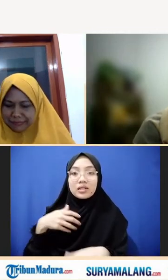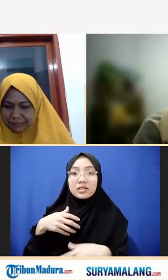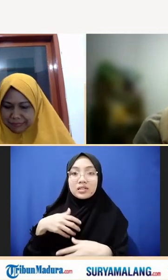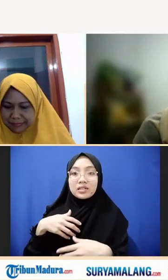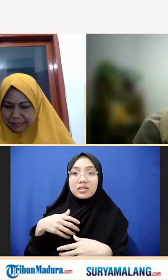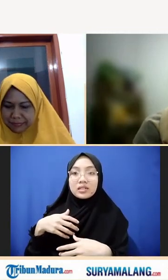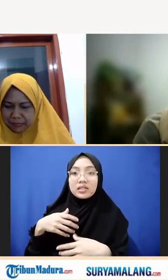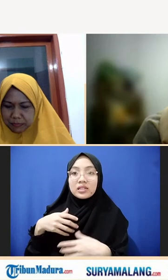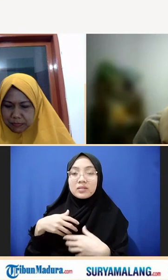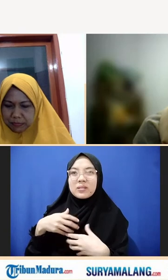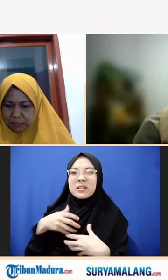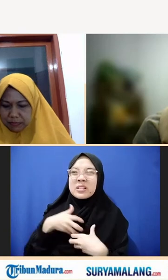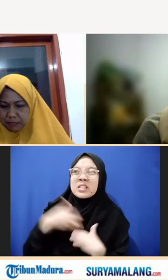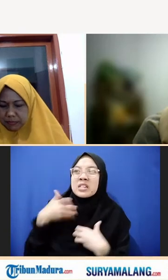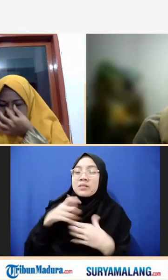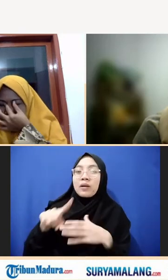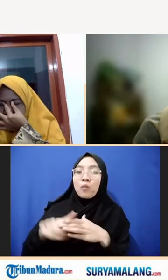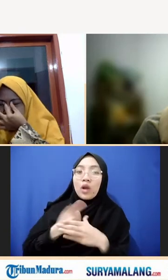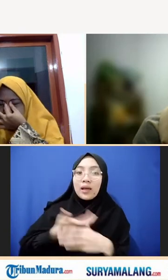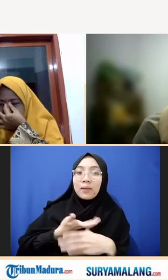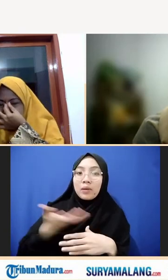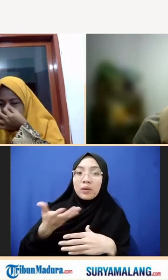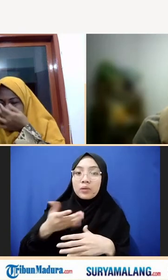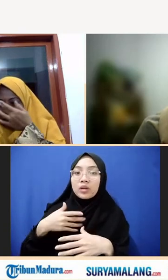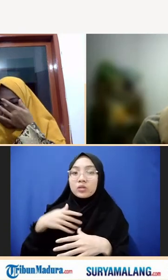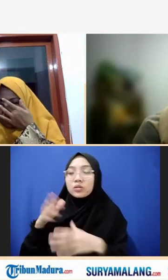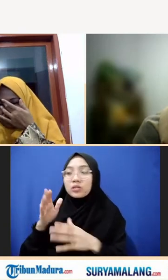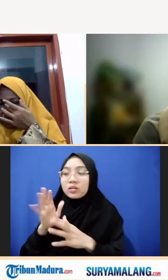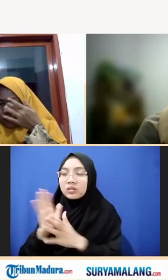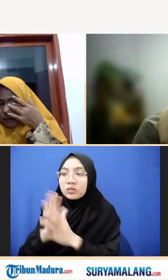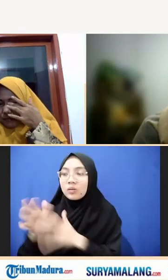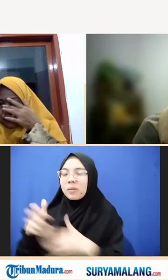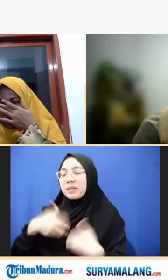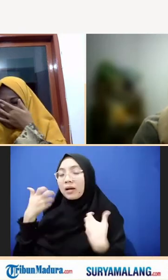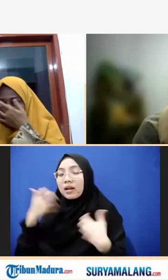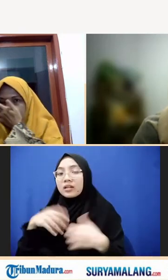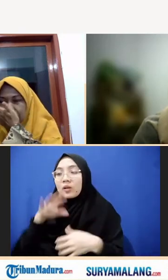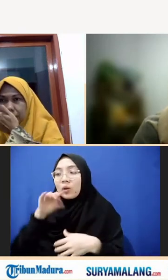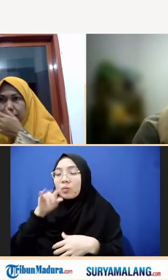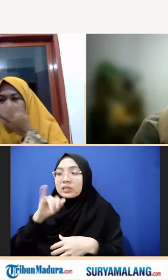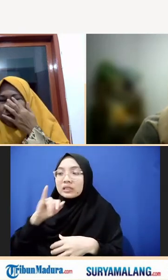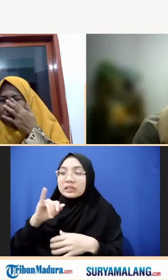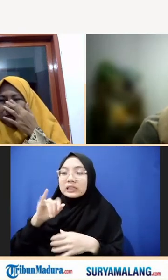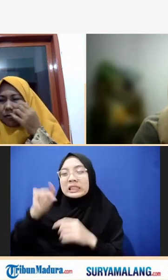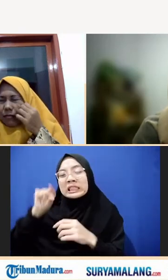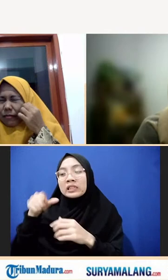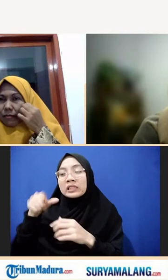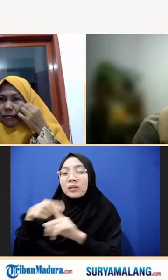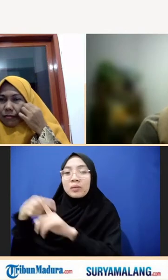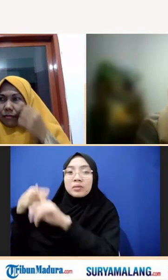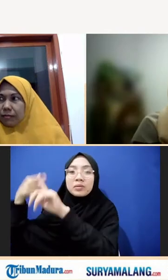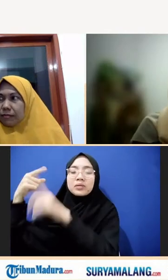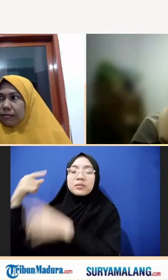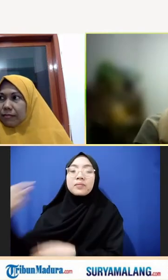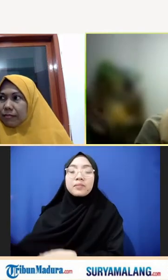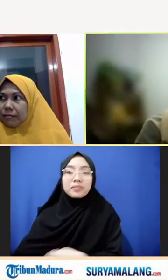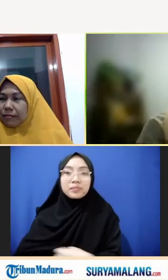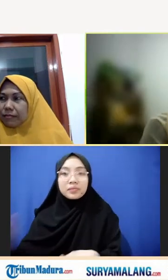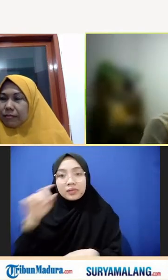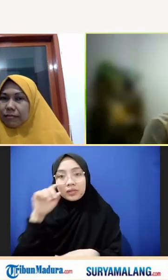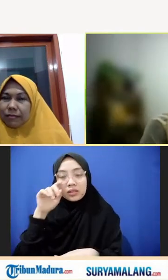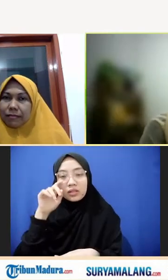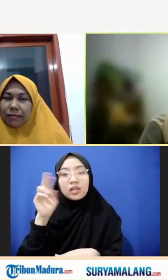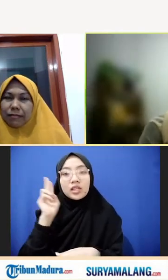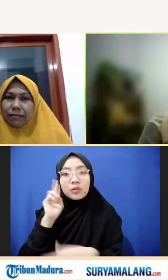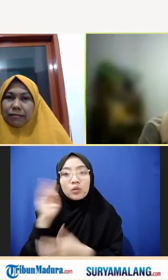Bu. Kan namanya anak lagi ngamuk kan nggak bisa diajak ngomong ya. Kita ngomong sedikit, dia malah tambah kan, Bu. Nah, itu ibu bawa